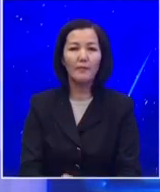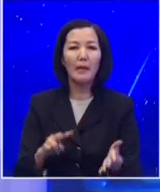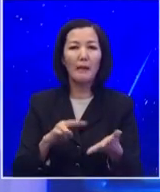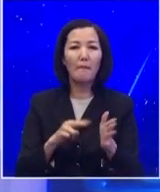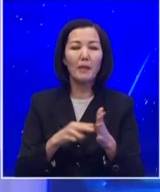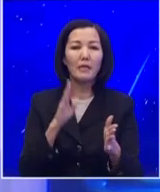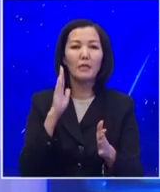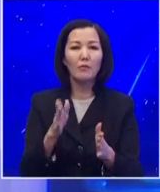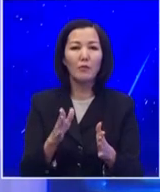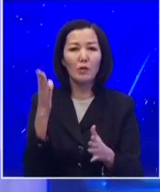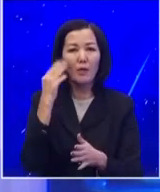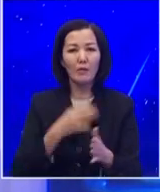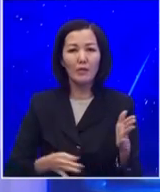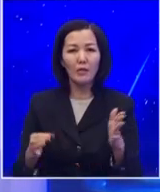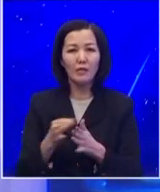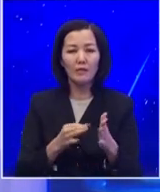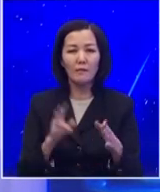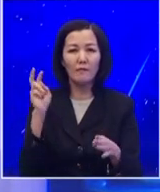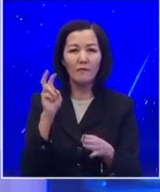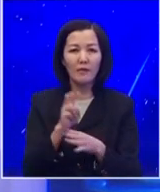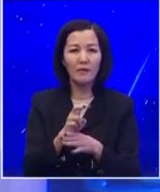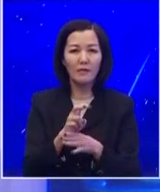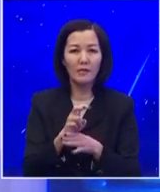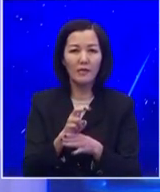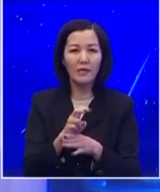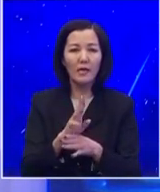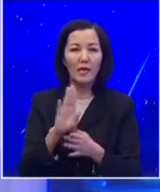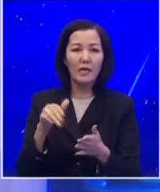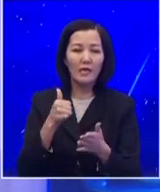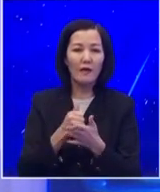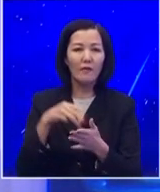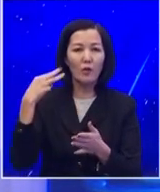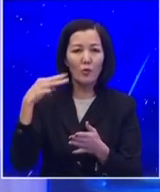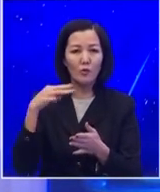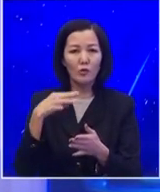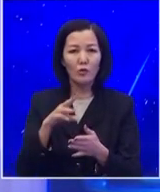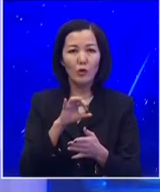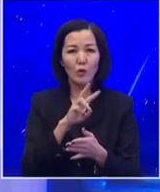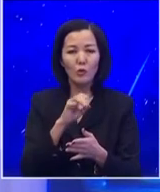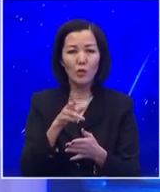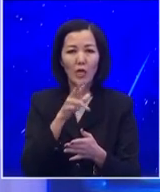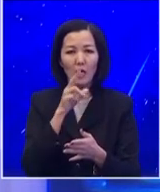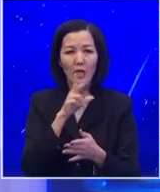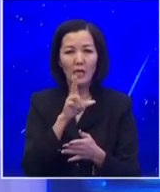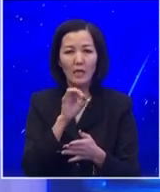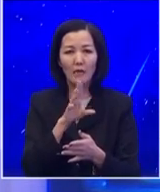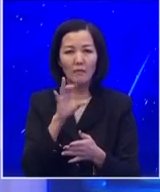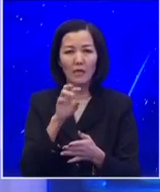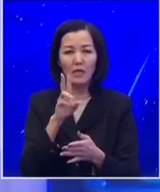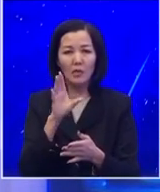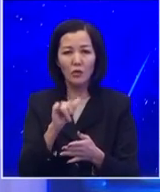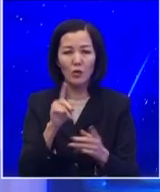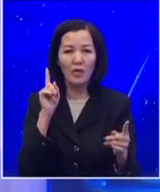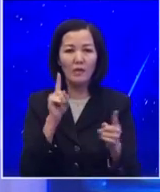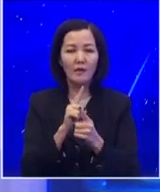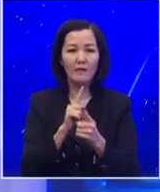Планы на будущее. Алматинскую область с визитом вежливости посетил генеральный консул Южной Кореи Ким Хын Су. На встрече